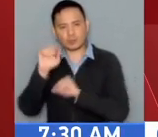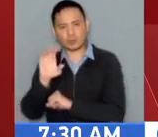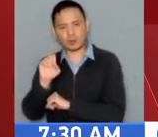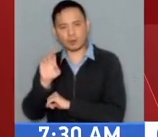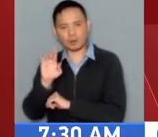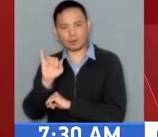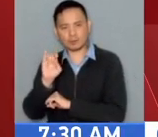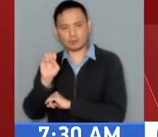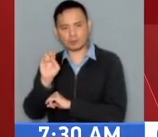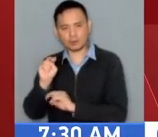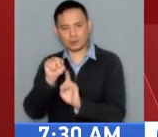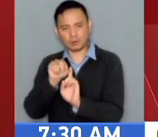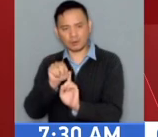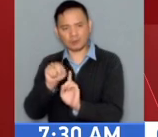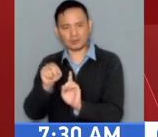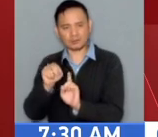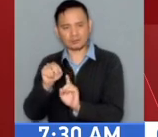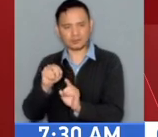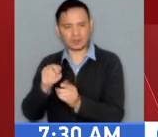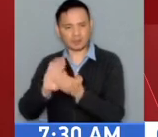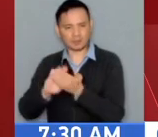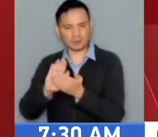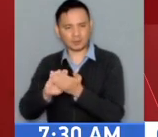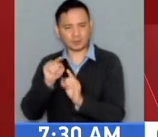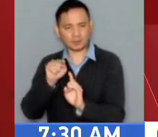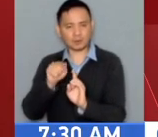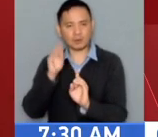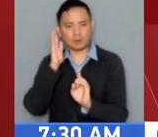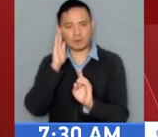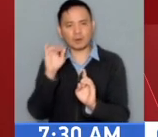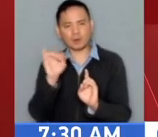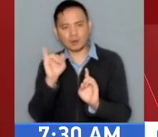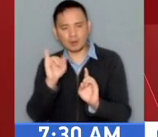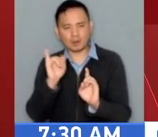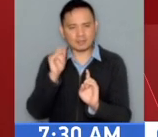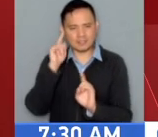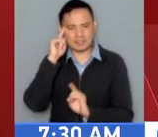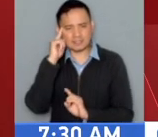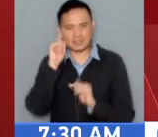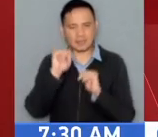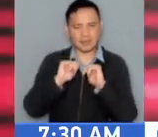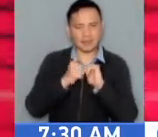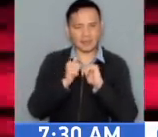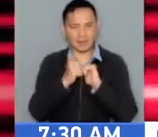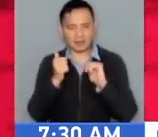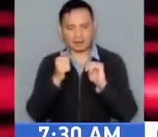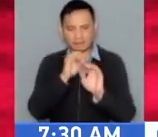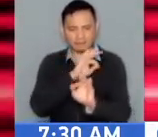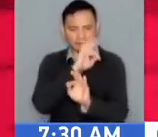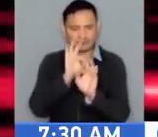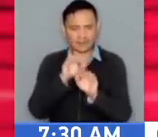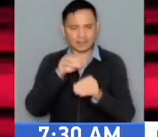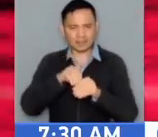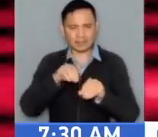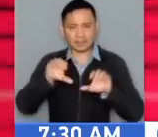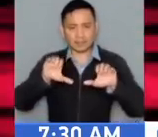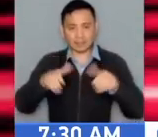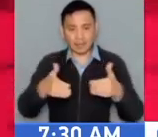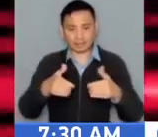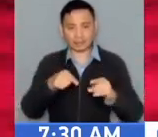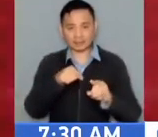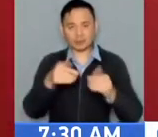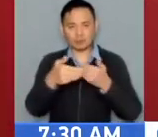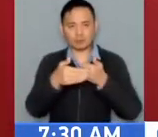estudyante sa gitna ng problema sa kakulangan sa silid-aralan. Live mula sa Quezon City, may unang balita, si James Agustin.